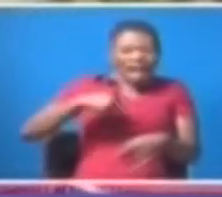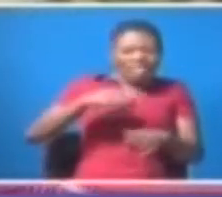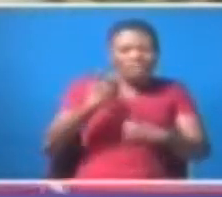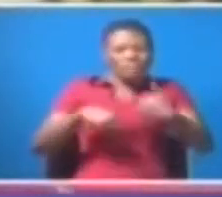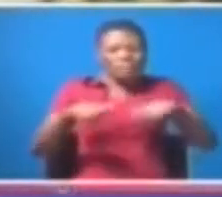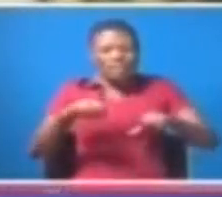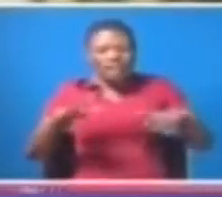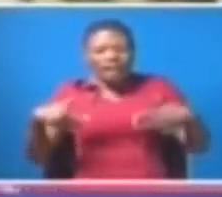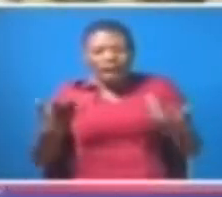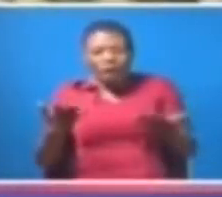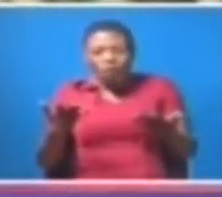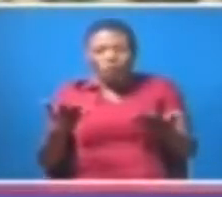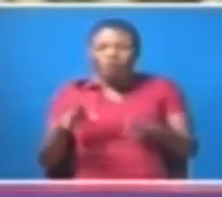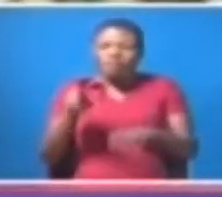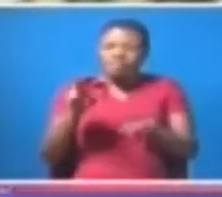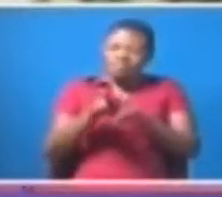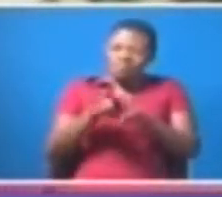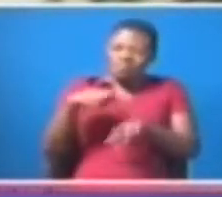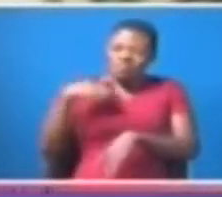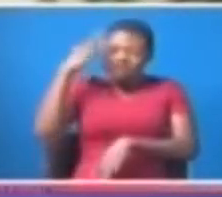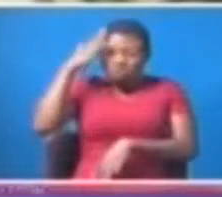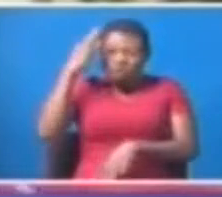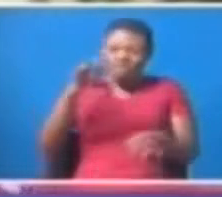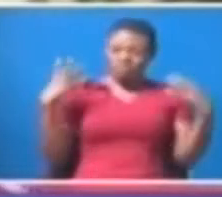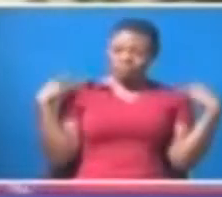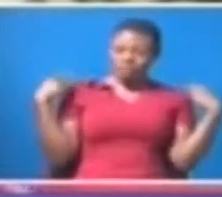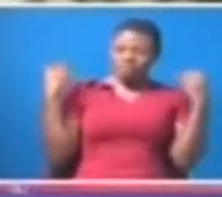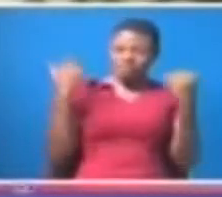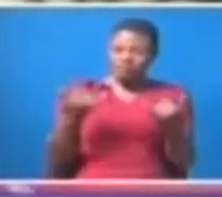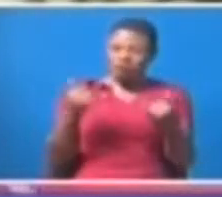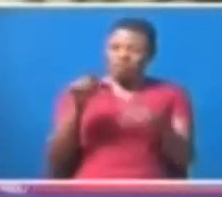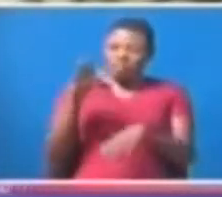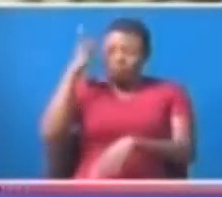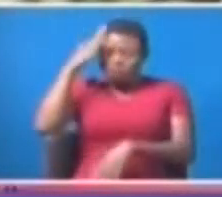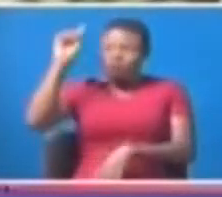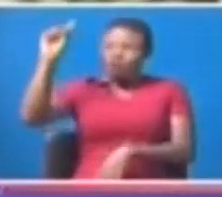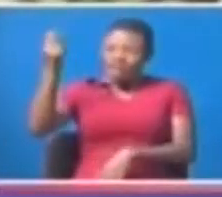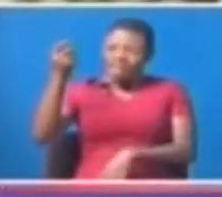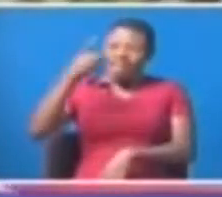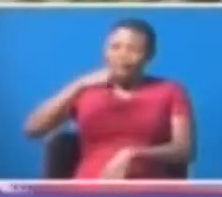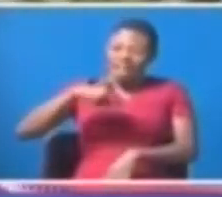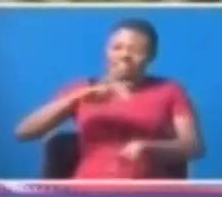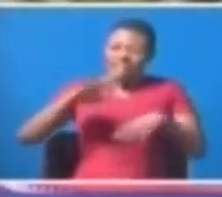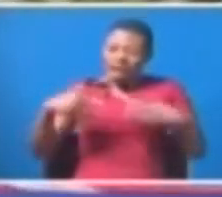wanajua tunacheza aje, na najua pia wakifanya mazoezi saa hizi wanafanya wakijua Kenya tunacheza aje. So